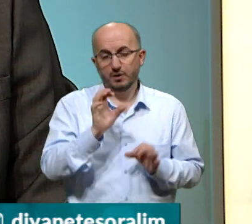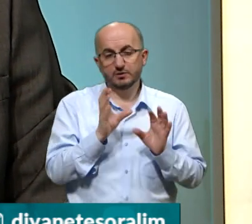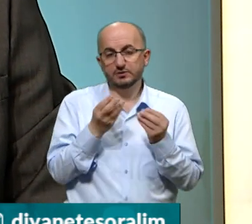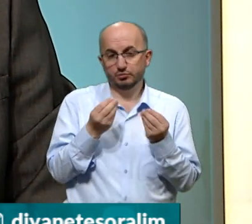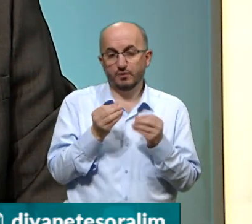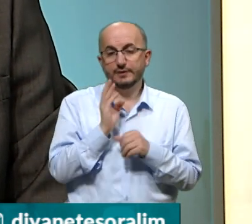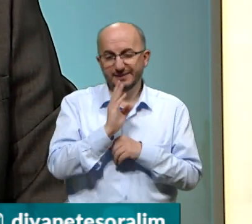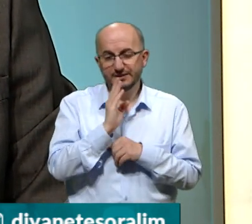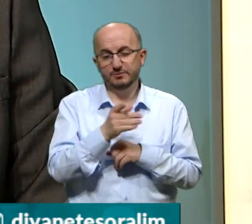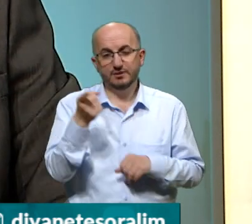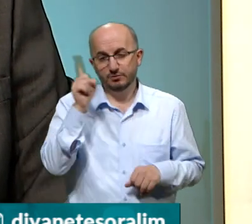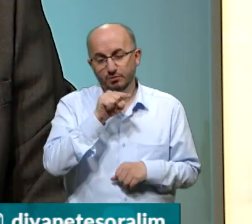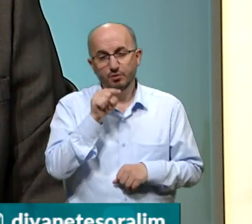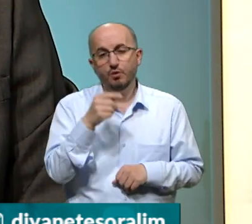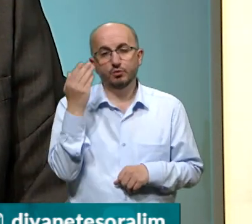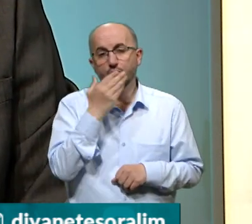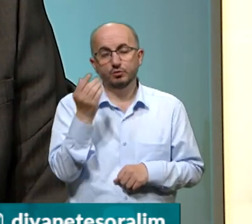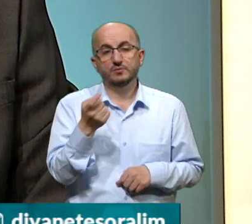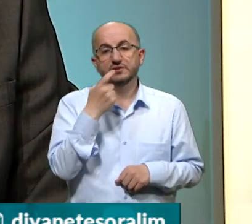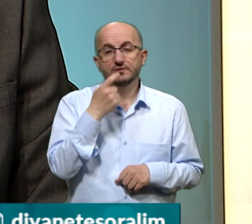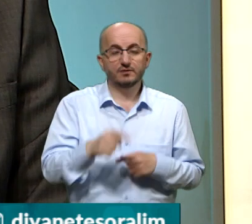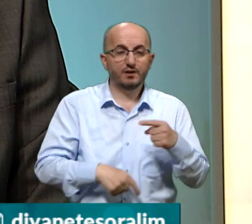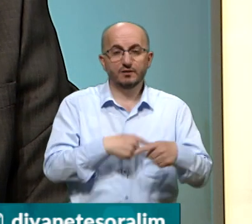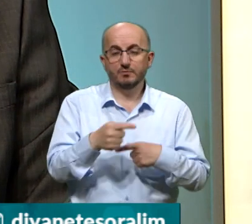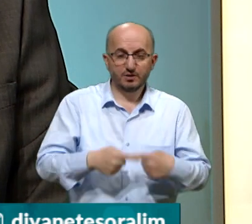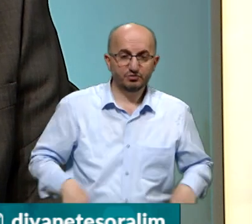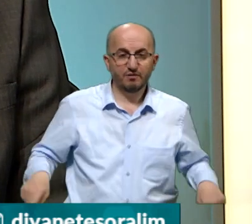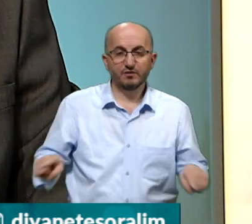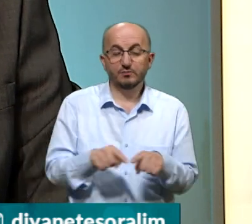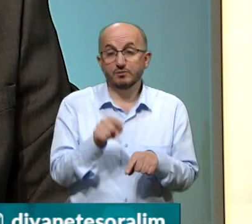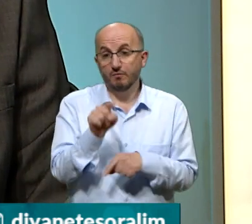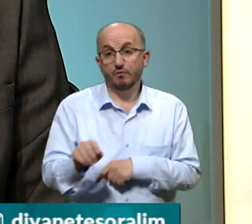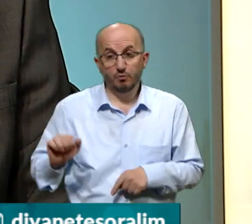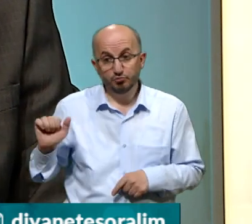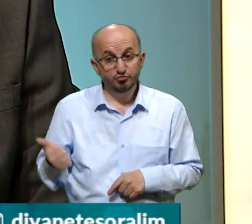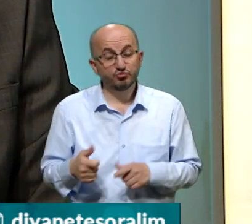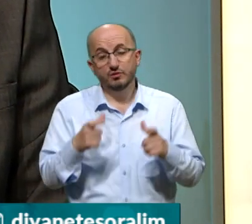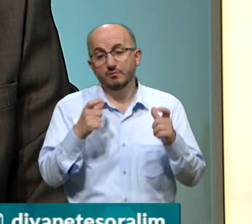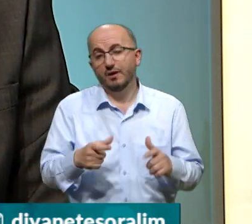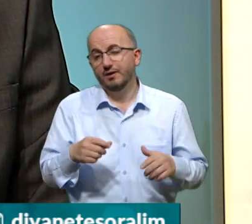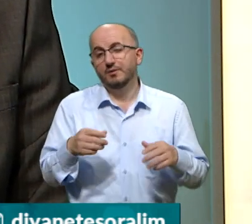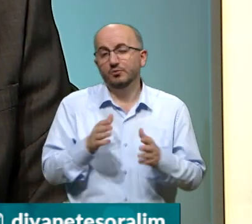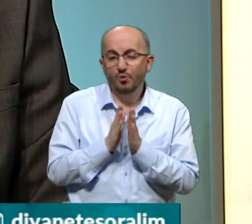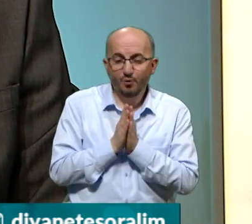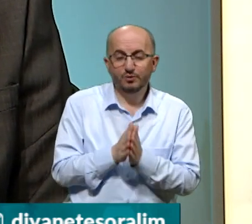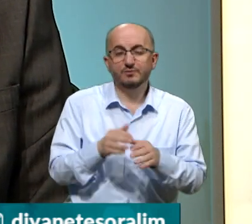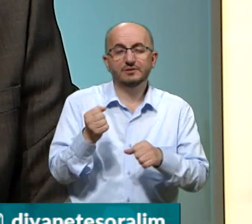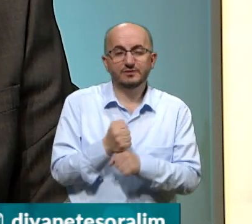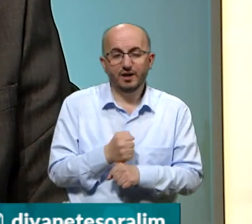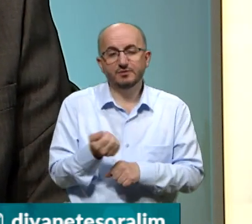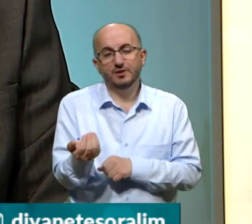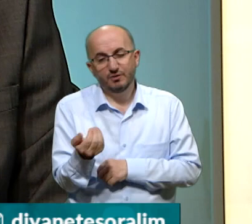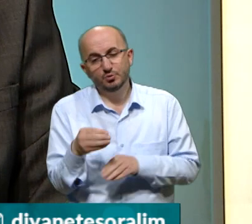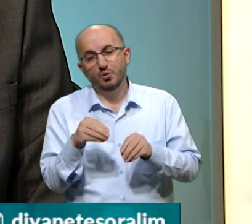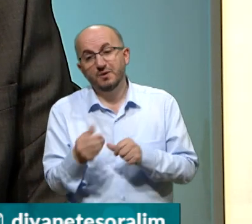gittiğimiz den dolayı veya orada okuduğumuz yıllarda akraba çevremizden orası kutsal bir de oradan Ne olur biraz taş bir